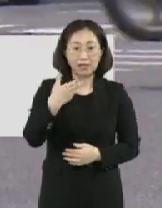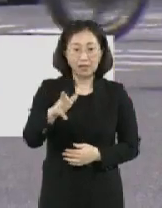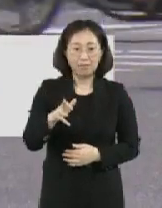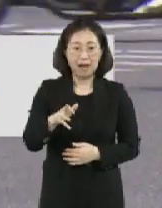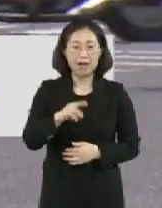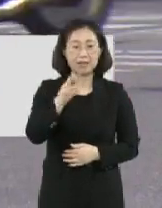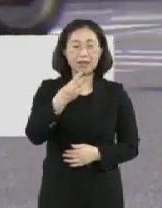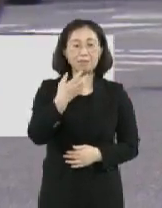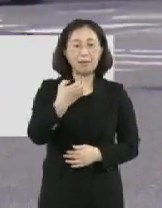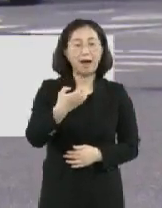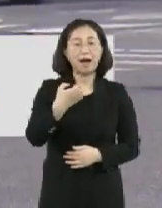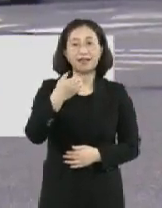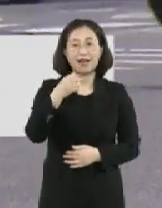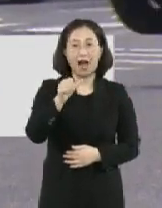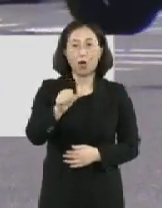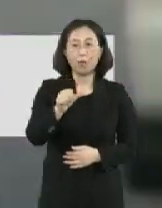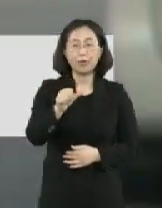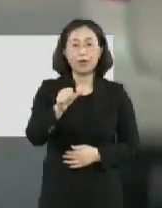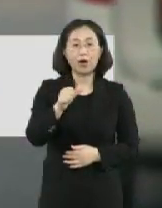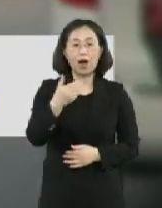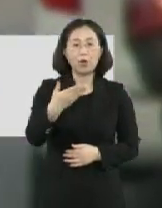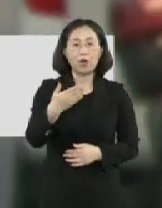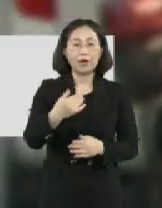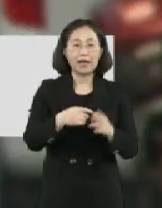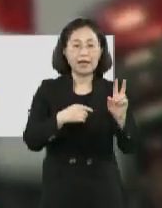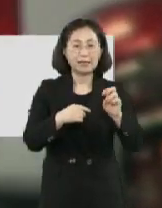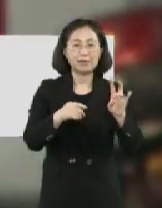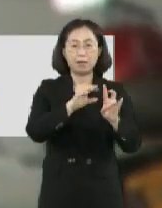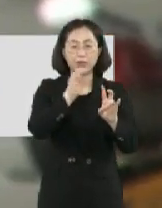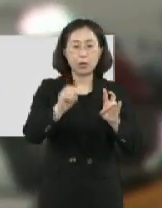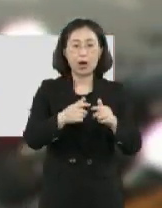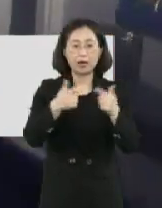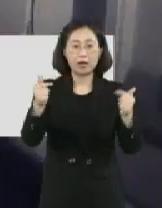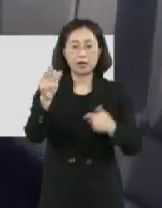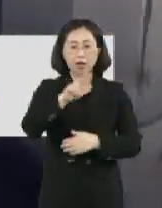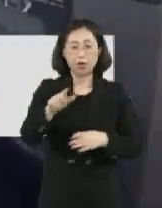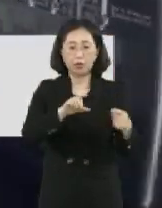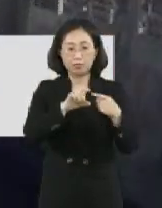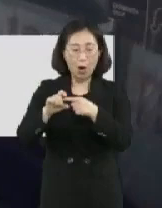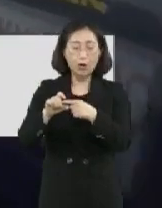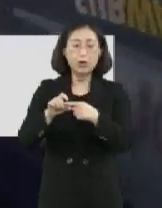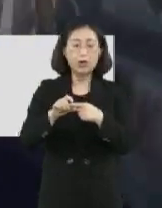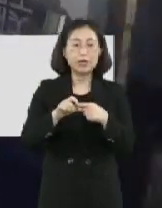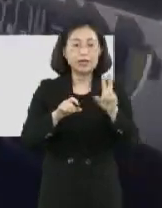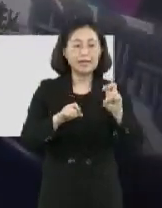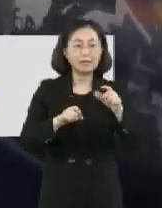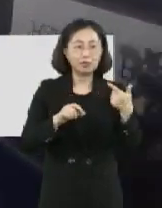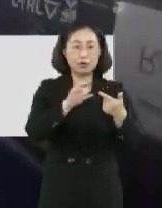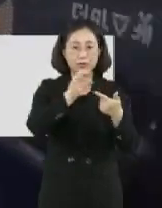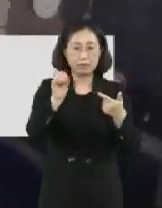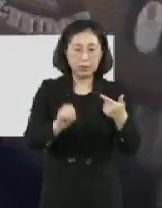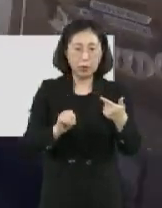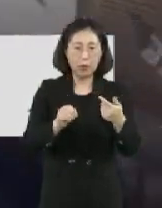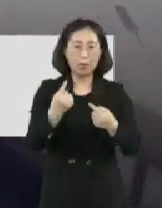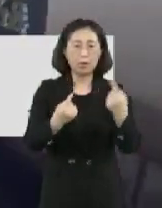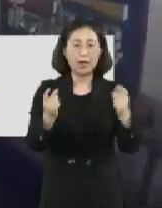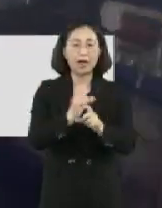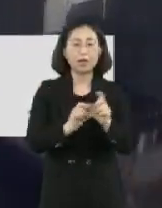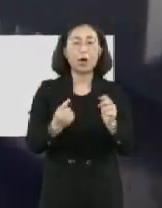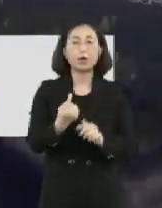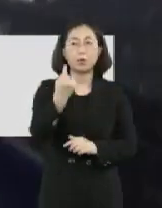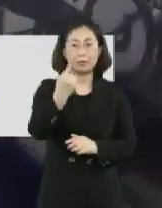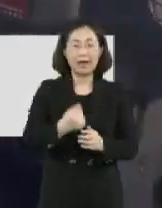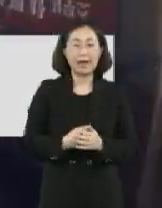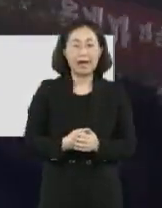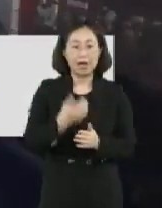2018년 349건에 비해 62.4%가 늘어서 전국 평균 증가율 26%를 크게